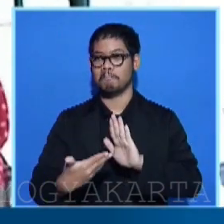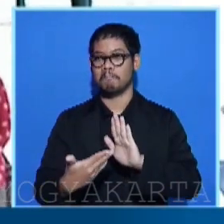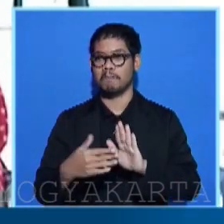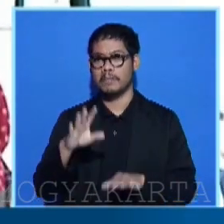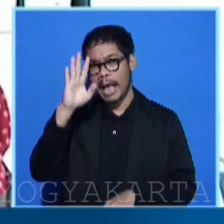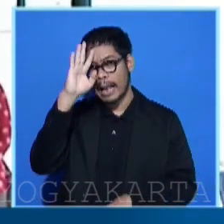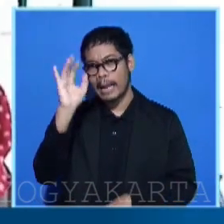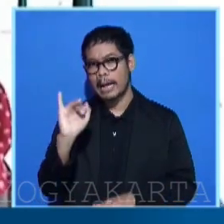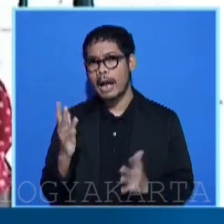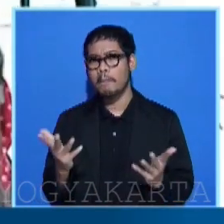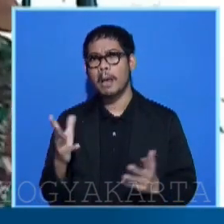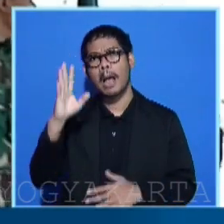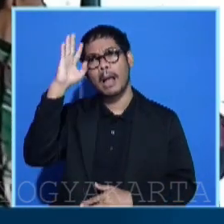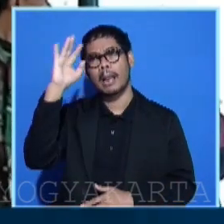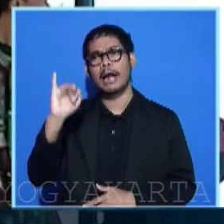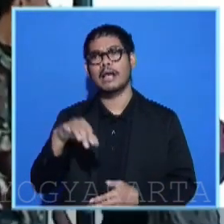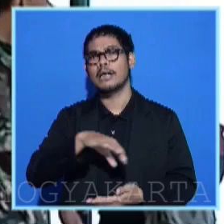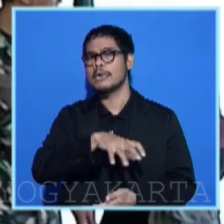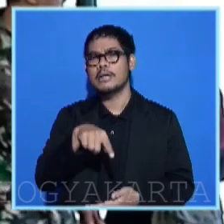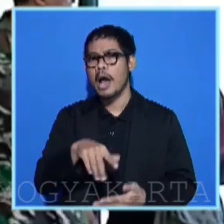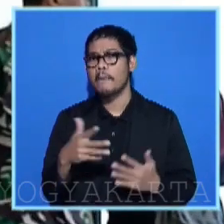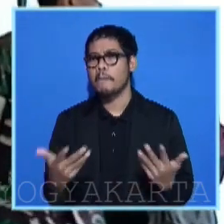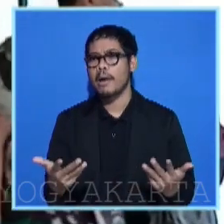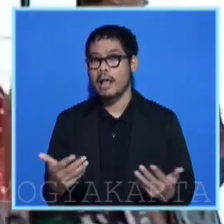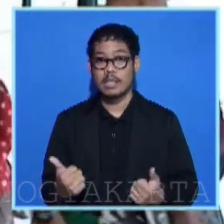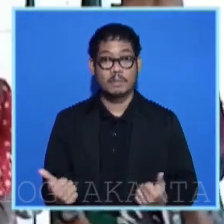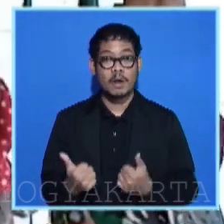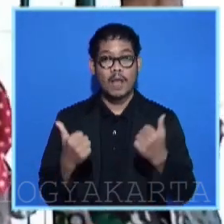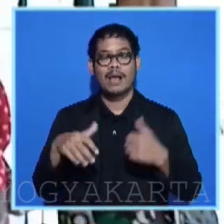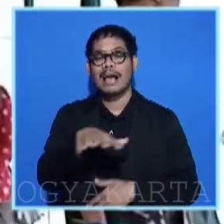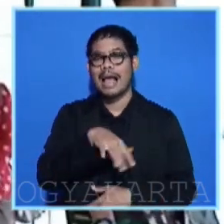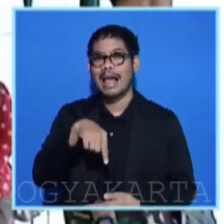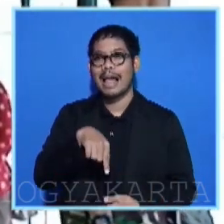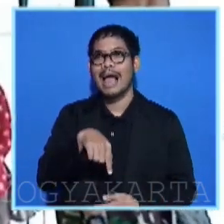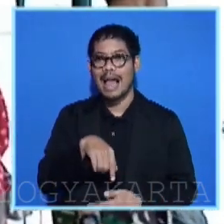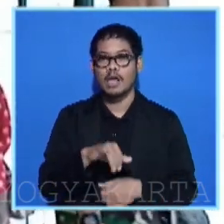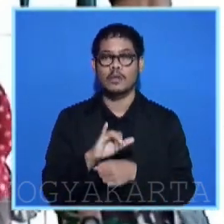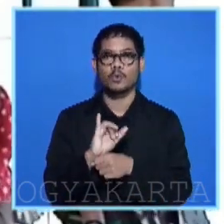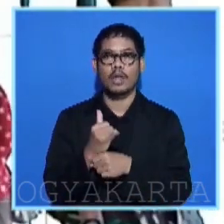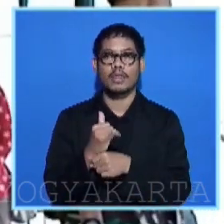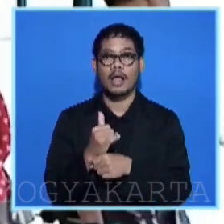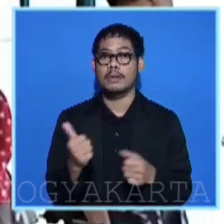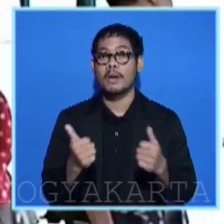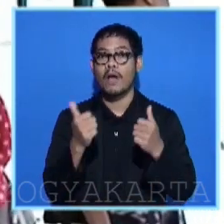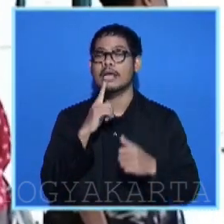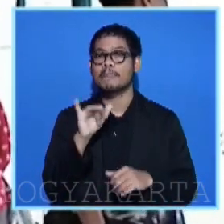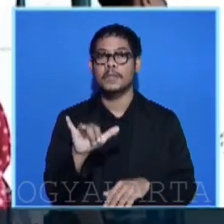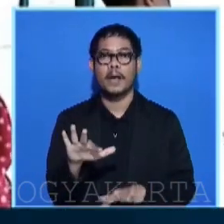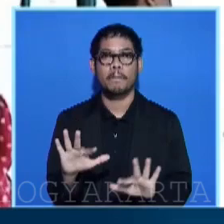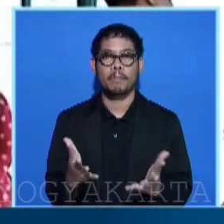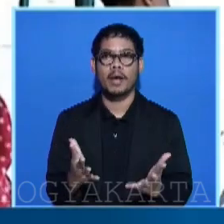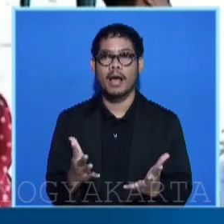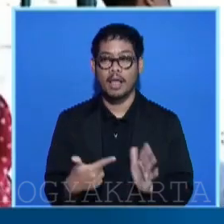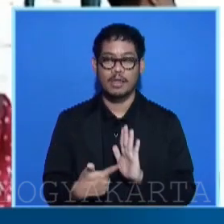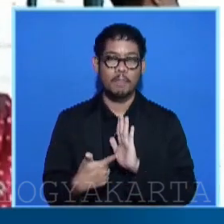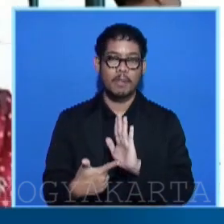yang menjadi sebenarnya keistimewaan yang ada di Kota Yogyakarta yang ditunjukkan dengan beberapa hal kaitannya